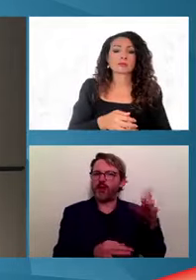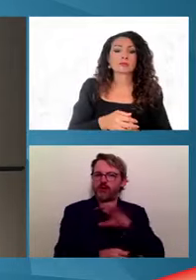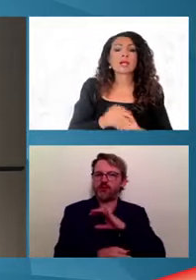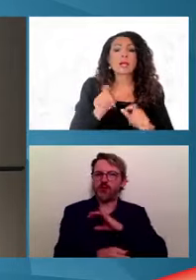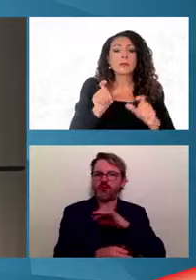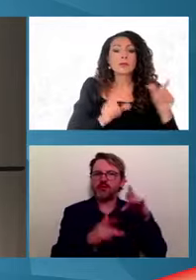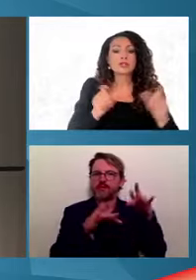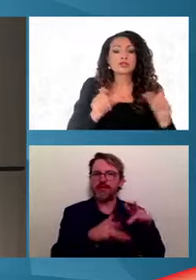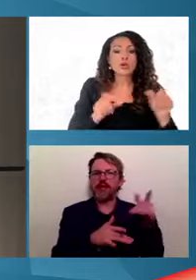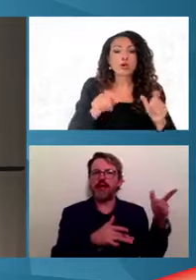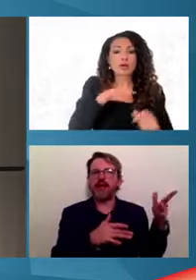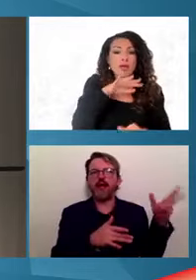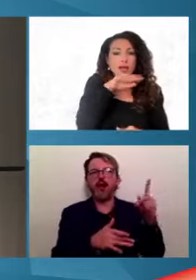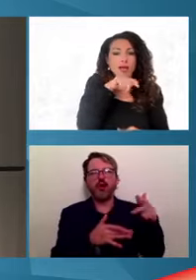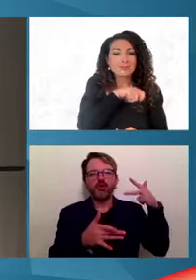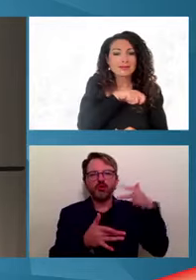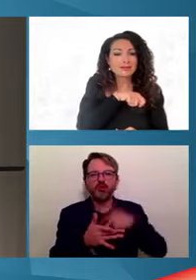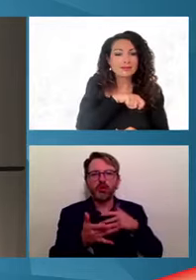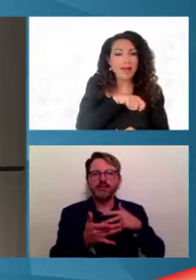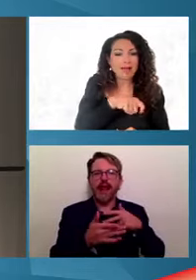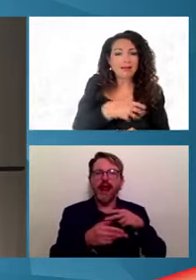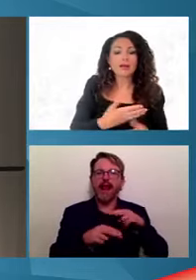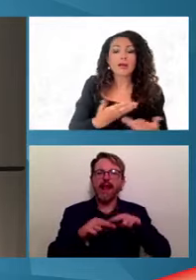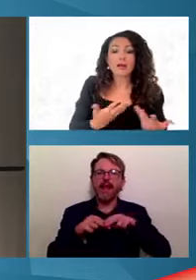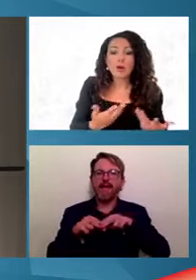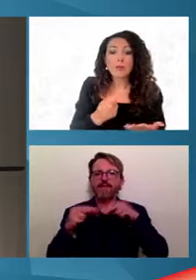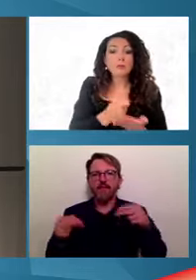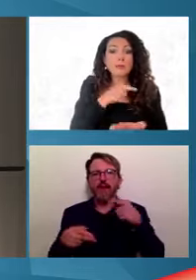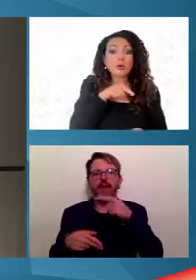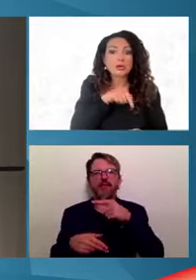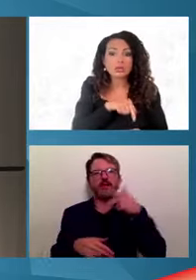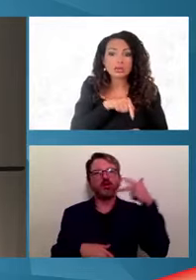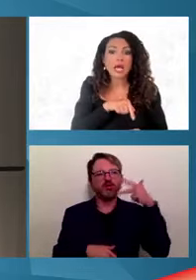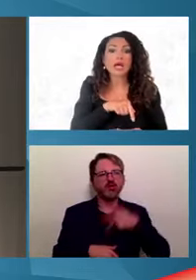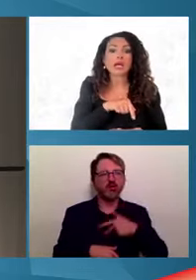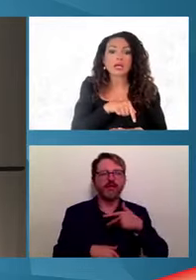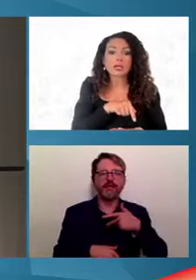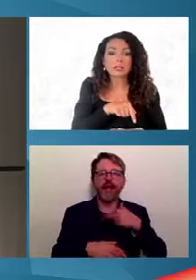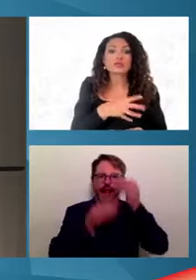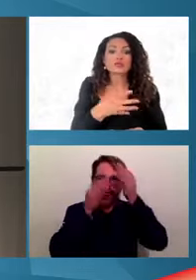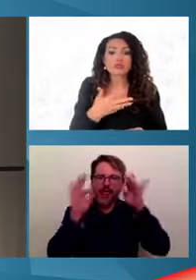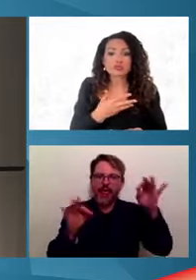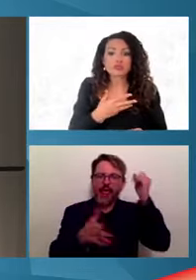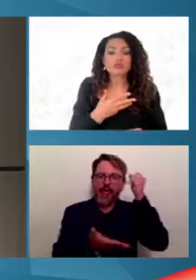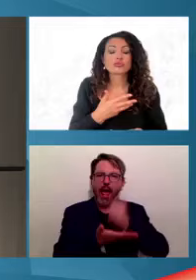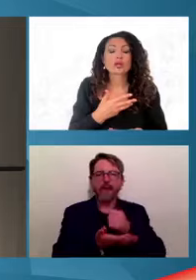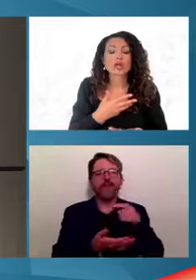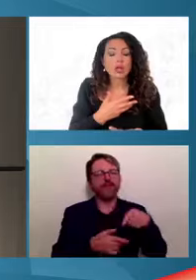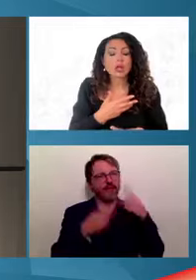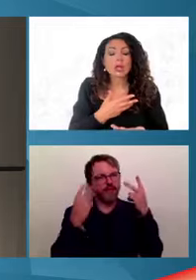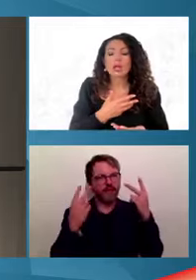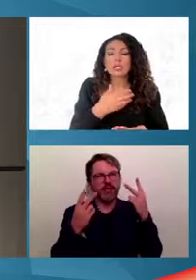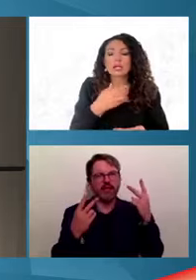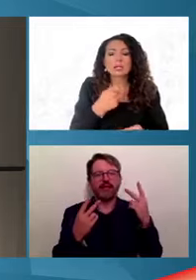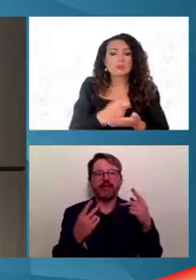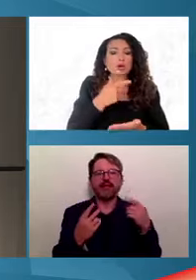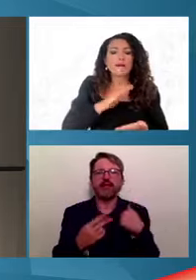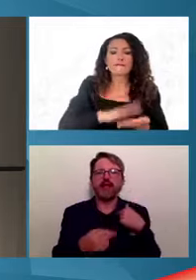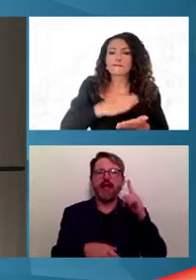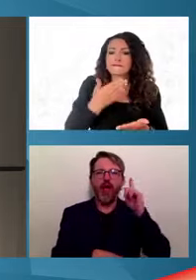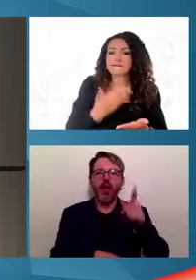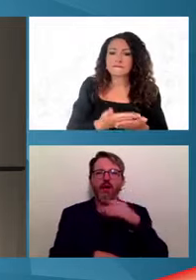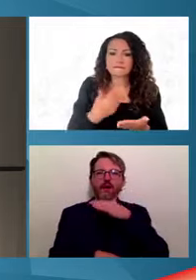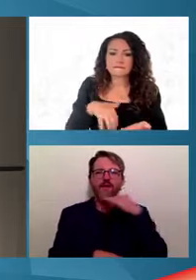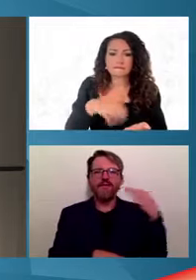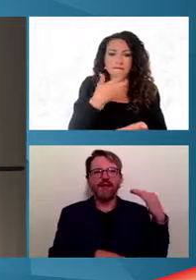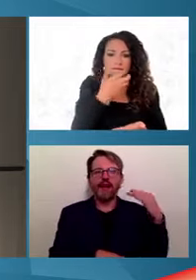Vertreter von Sozialverbänden da. Das soziale Ehrenamt, das eine starke Säule dieses Landes ist, hat vor allem auch viele